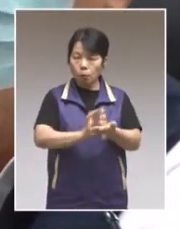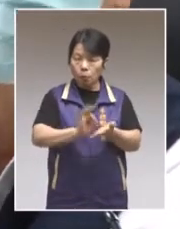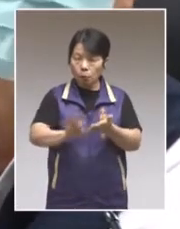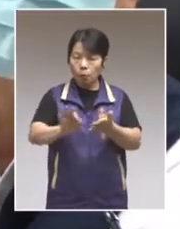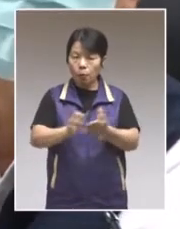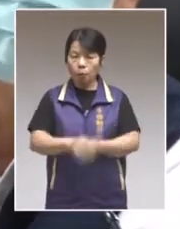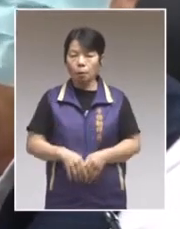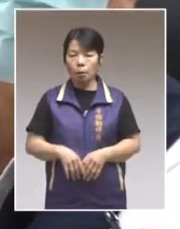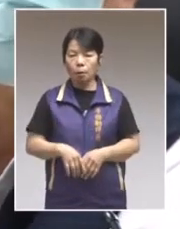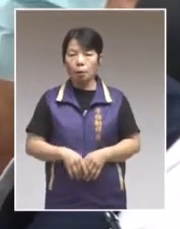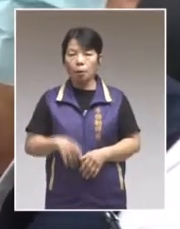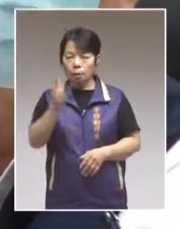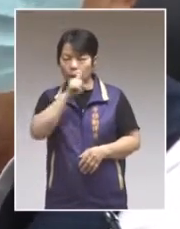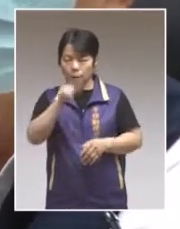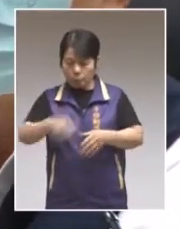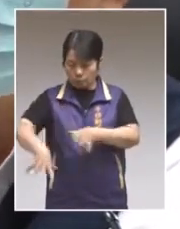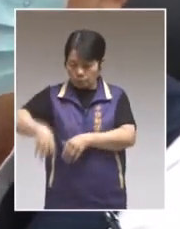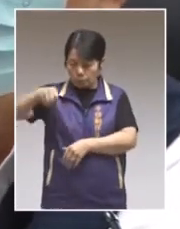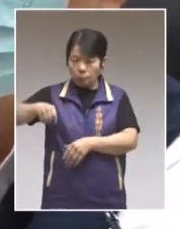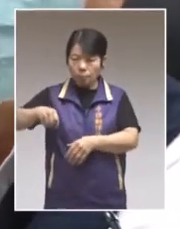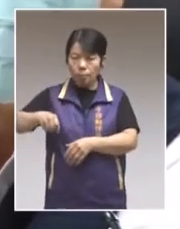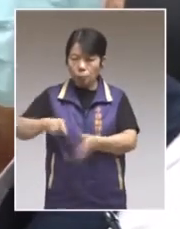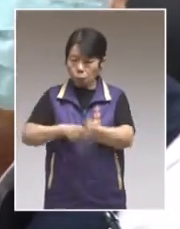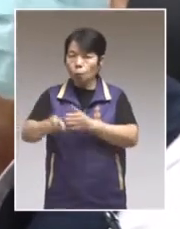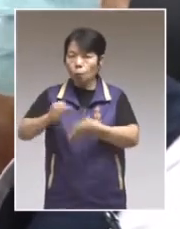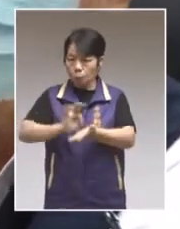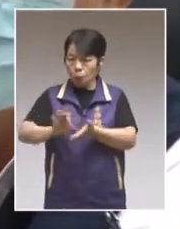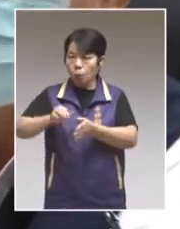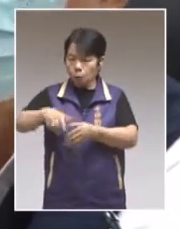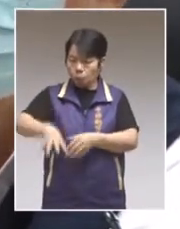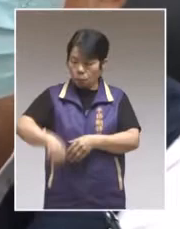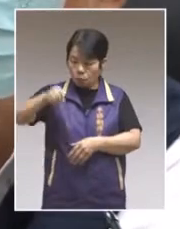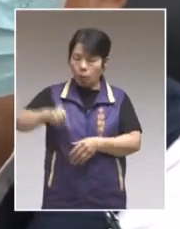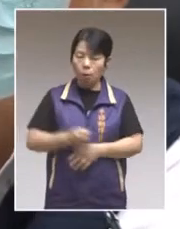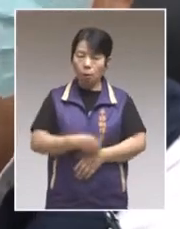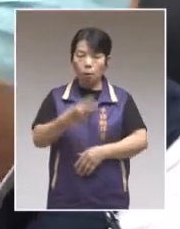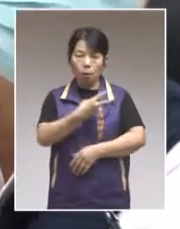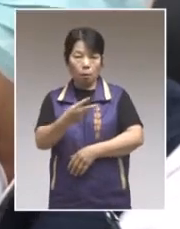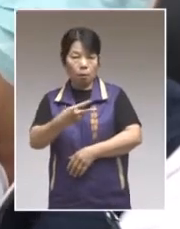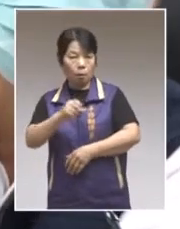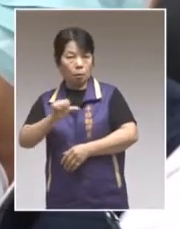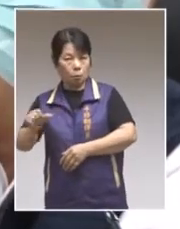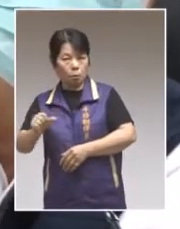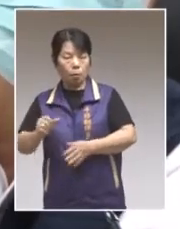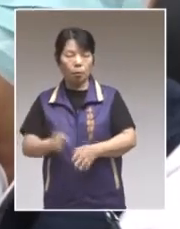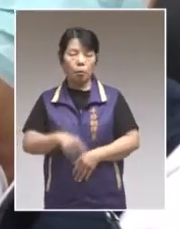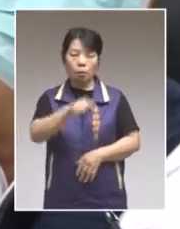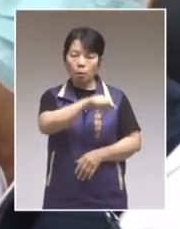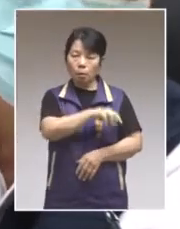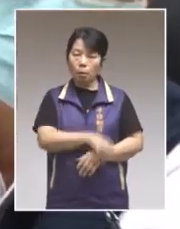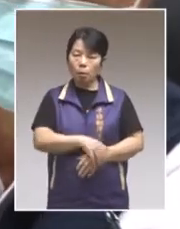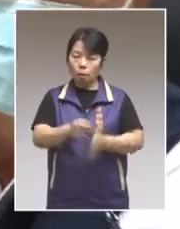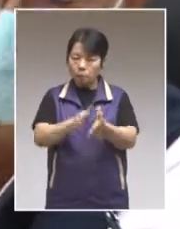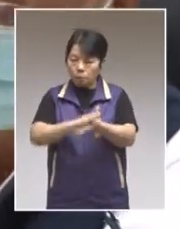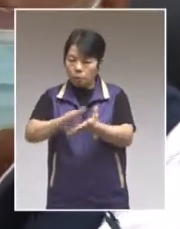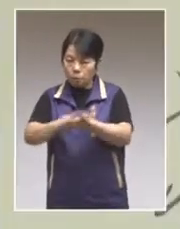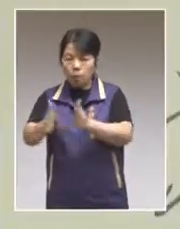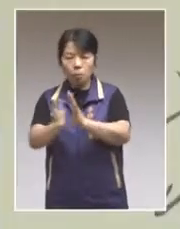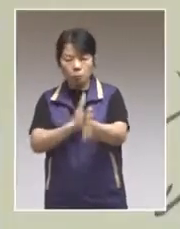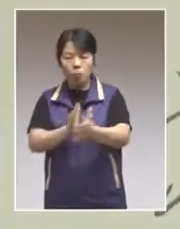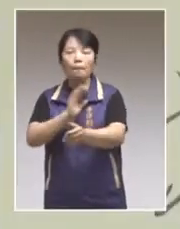袋，这个大家可以看到。那每礼拜二、礼拜五有地方的清洁队会去做一些清运的